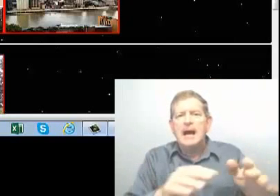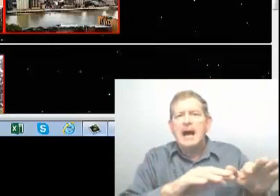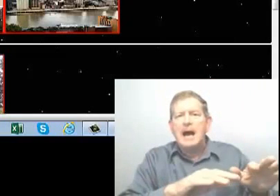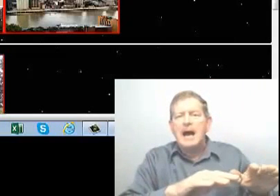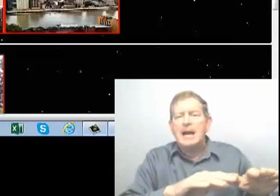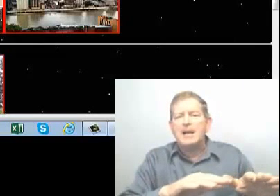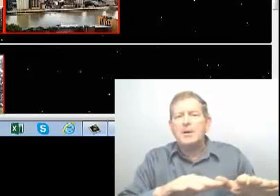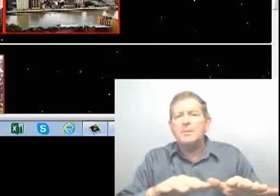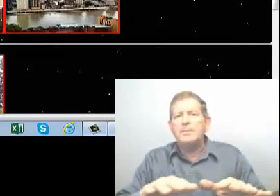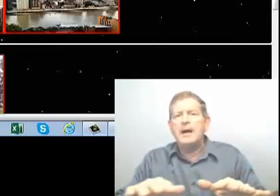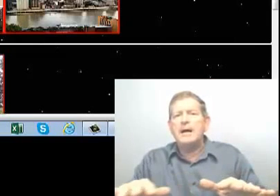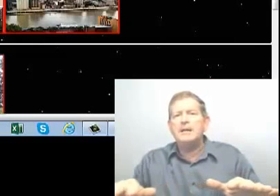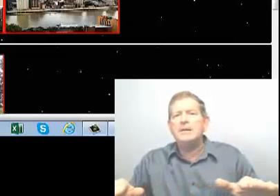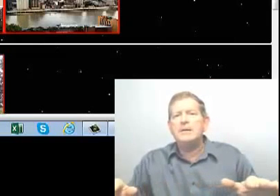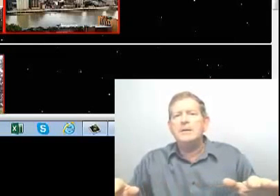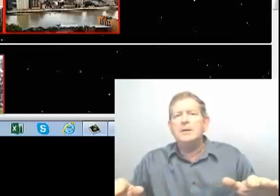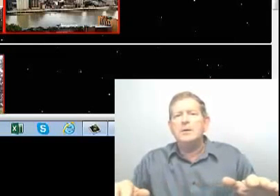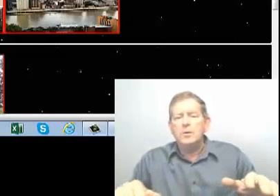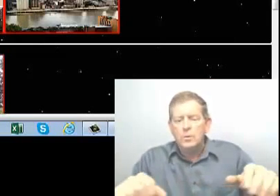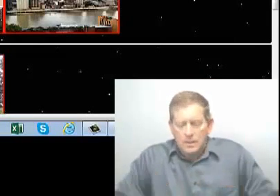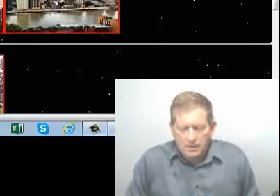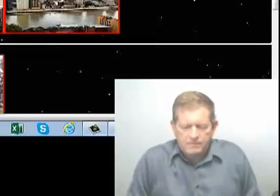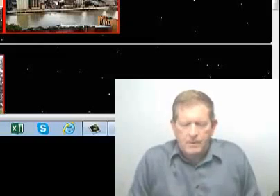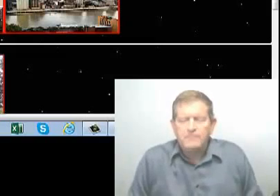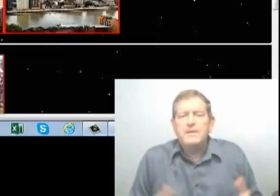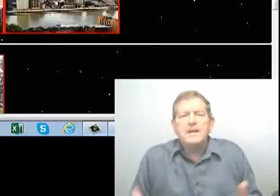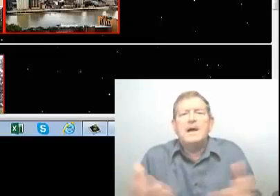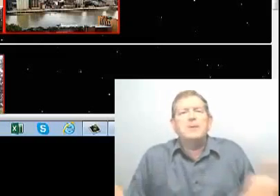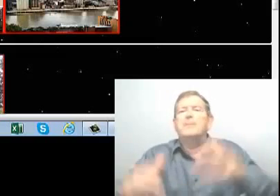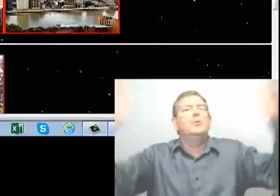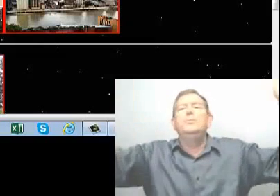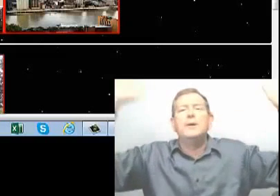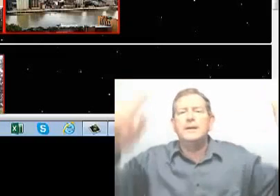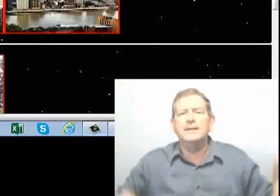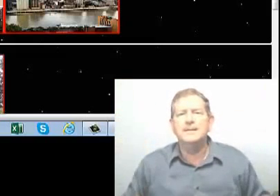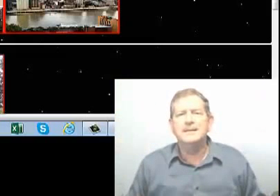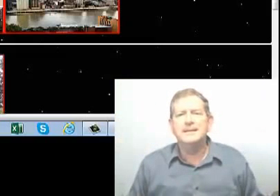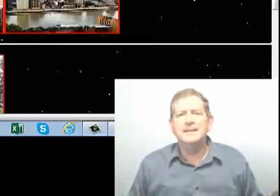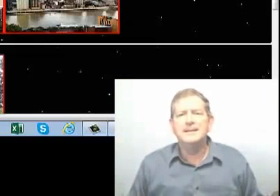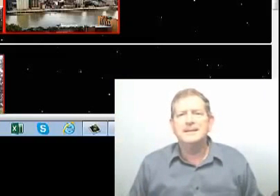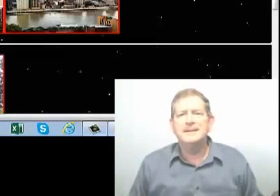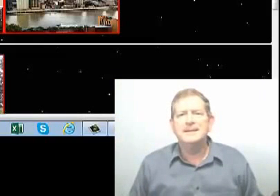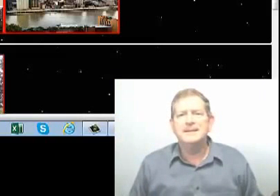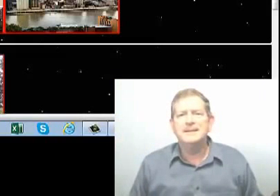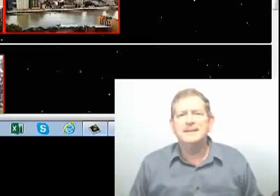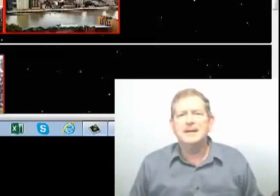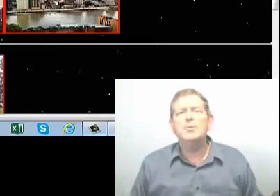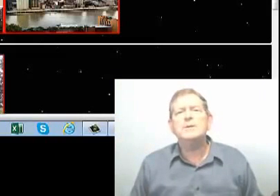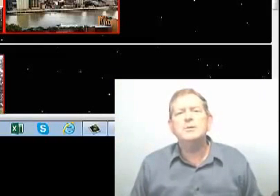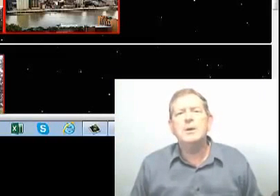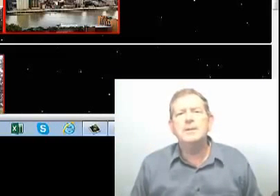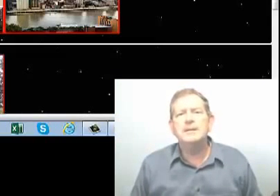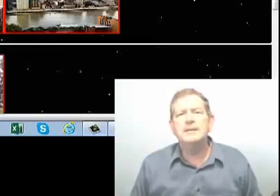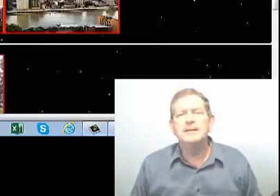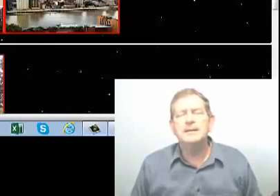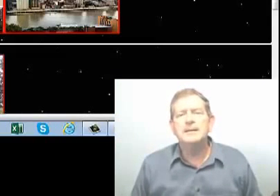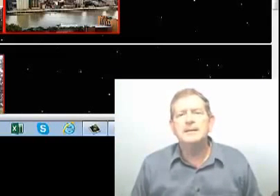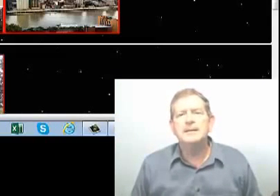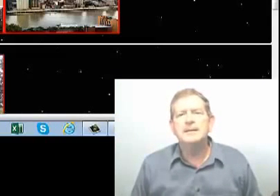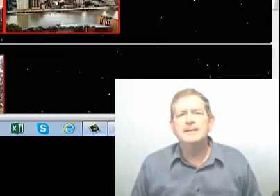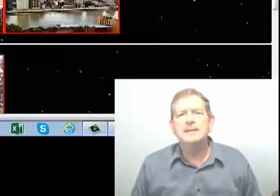habites à la campagne ou en ville, là où il y a beaucoup de bruit, hein? Où est-ce que tu